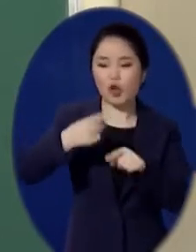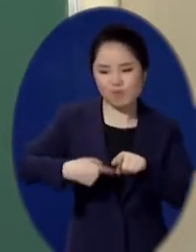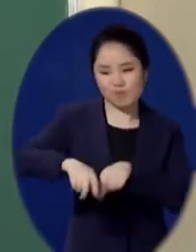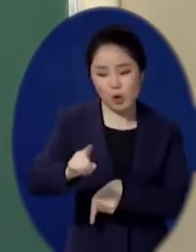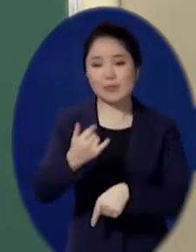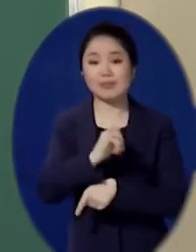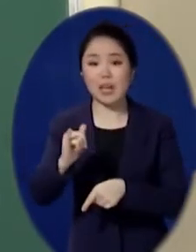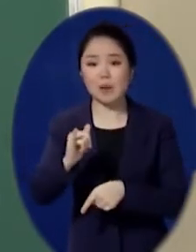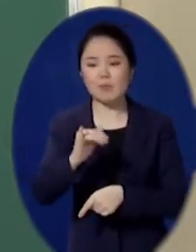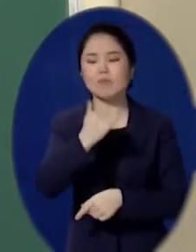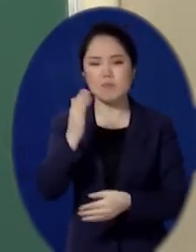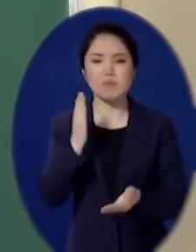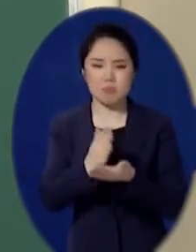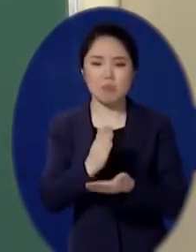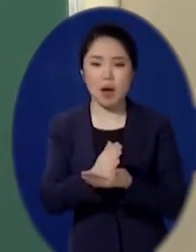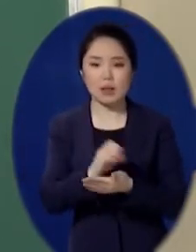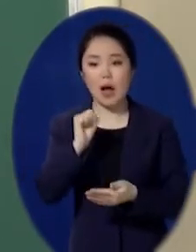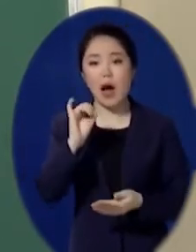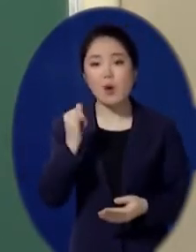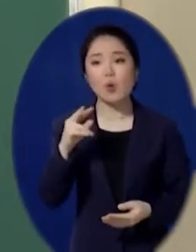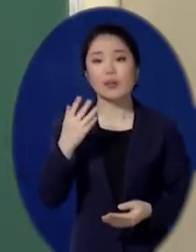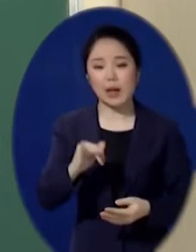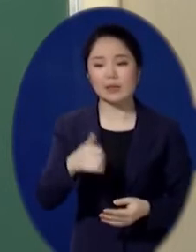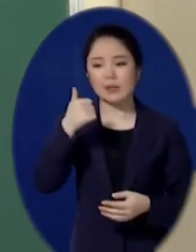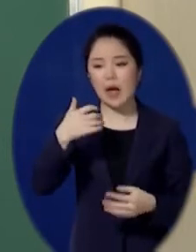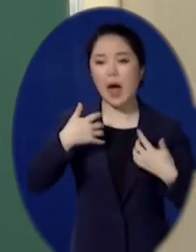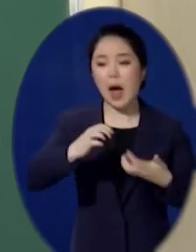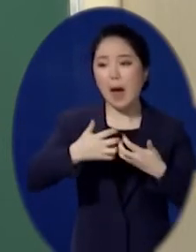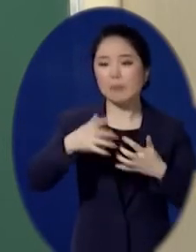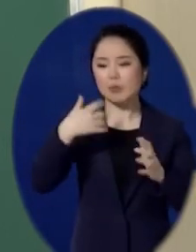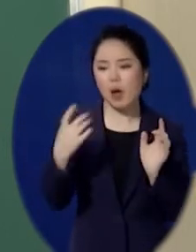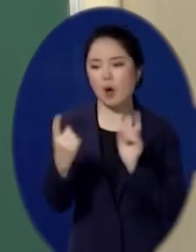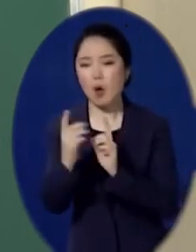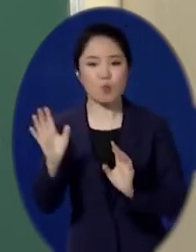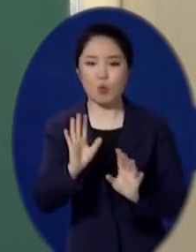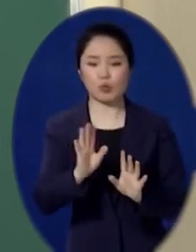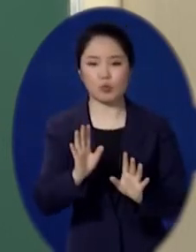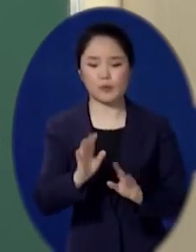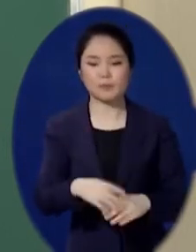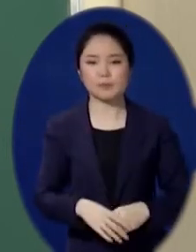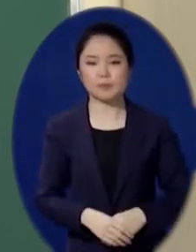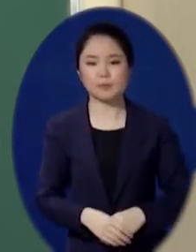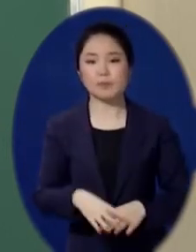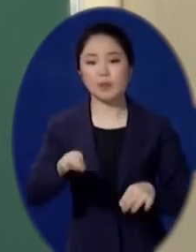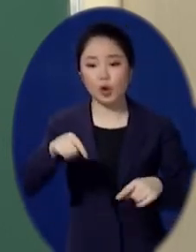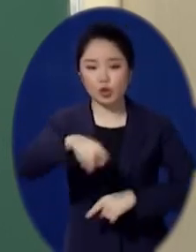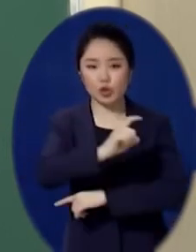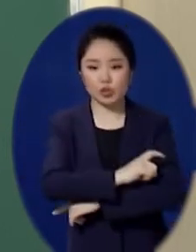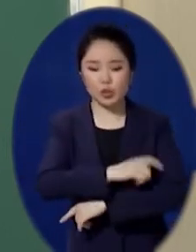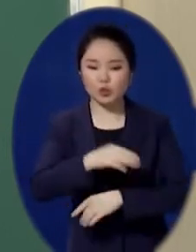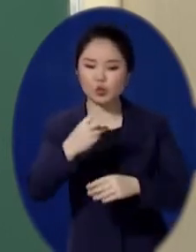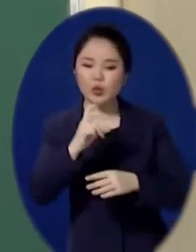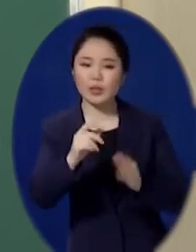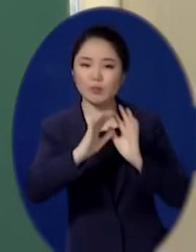бас аюул учруулах магадaltaй байдаг учраас та бүхэн амьтд хамаагүй ойртож болохгүй нь шүү. За, ингээд өнөөдрийн үдсэн